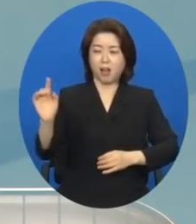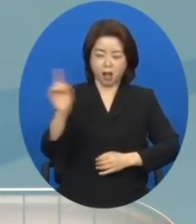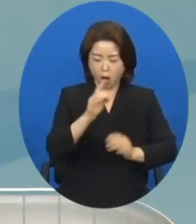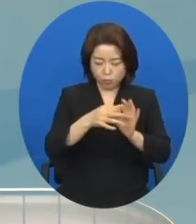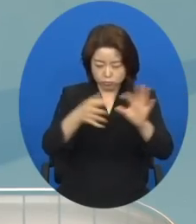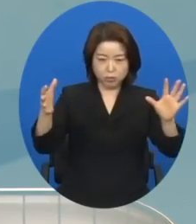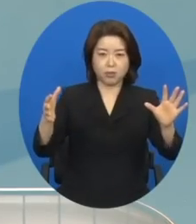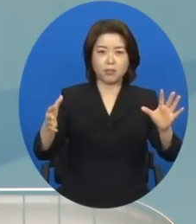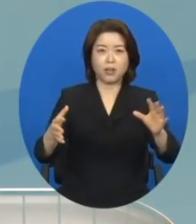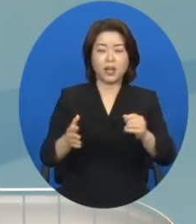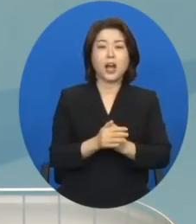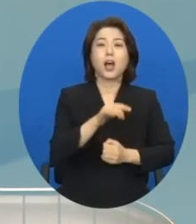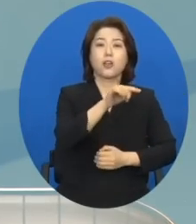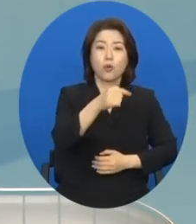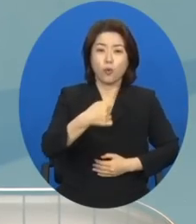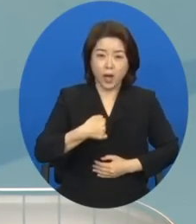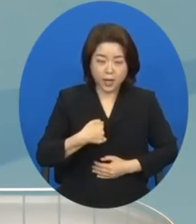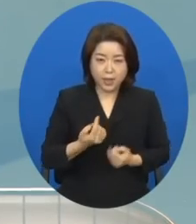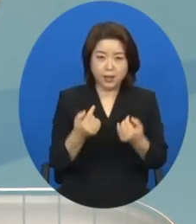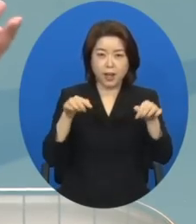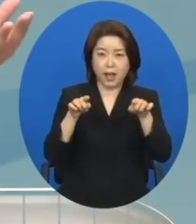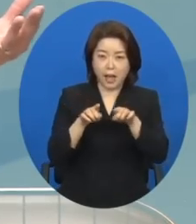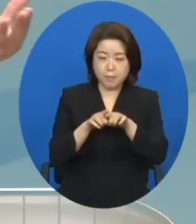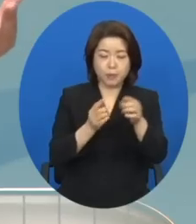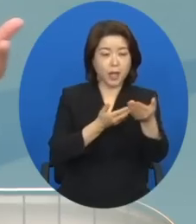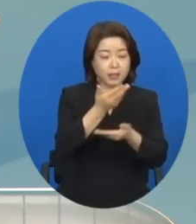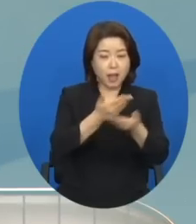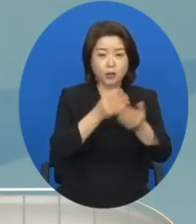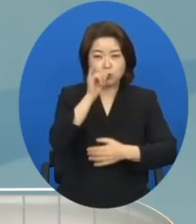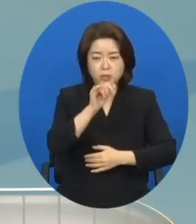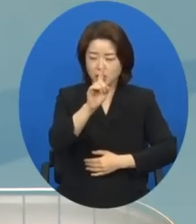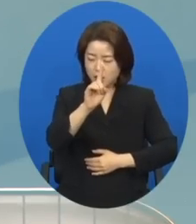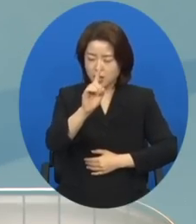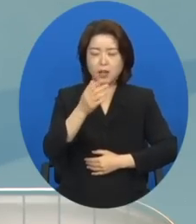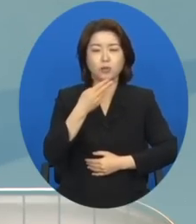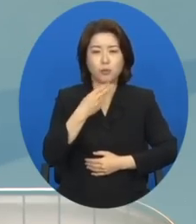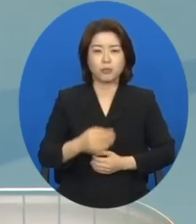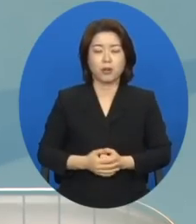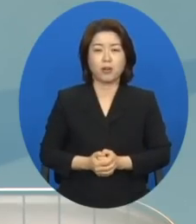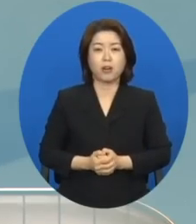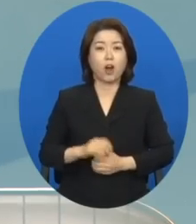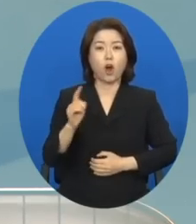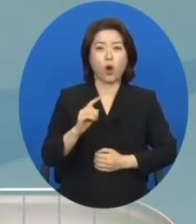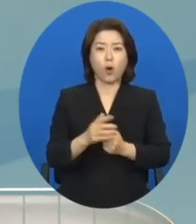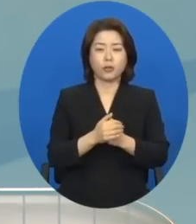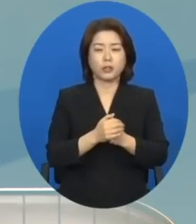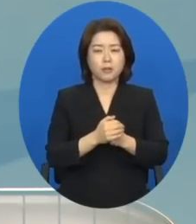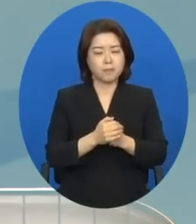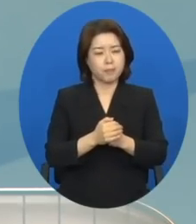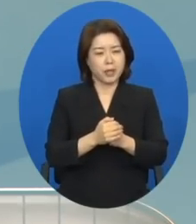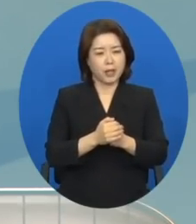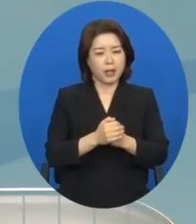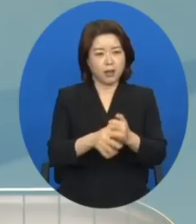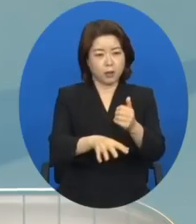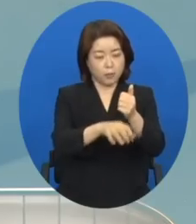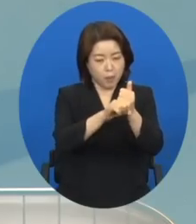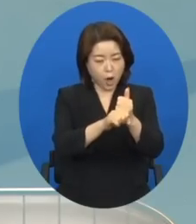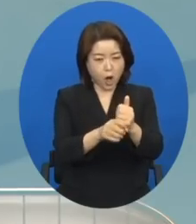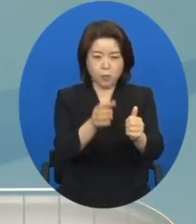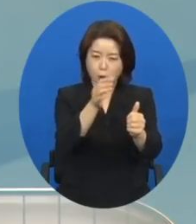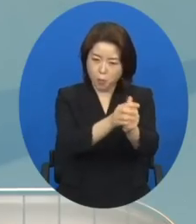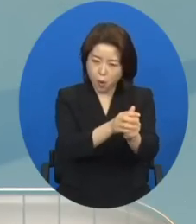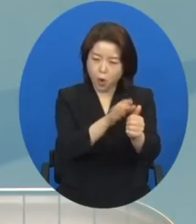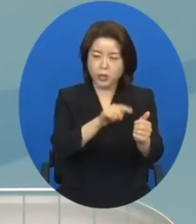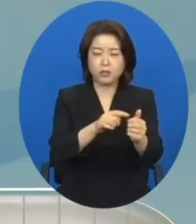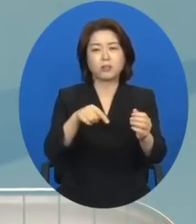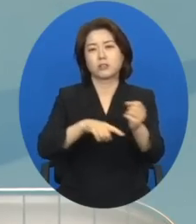아니다. 너와 내가 함께 나눌 수 있는 것이 아무것도 없다. 어떤 상속적인 어떤 그런 어떤 의미가 담겨 있는